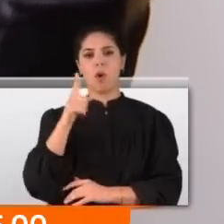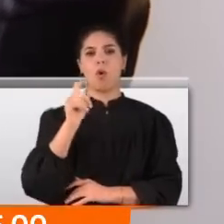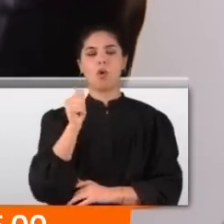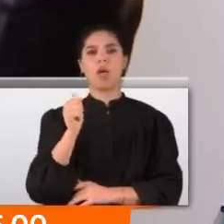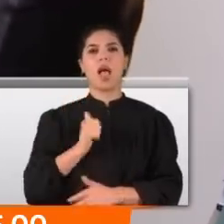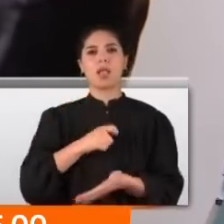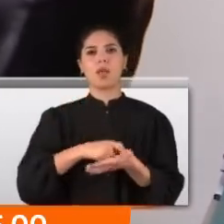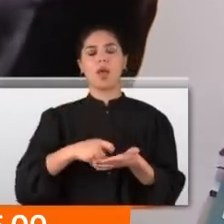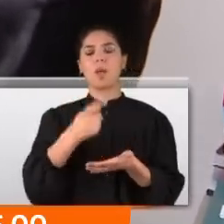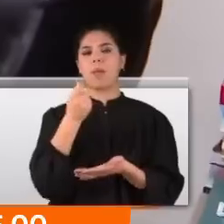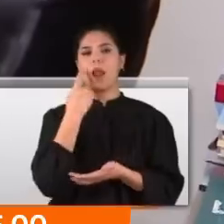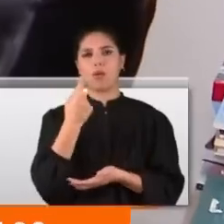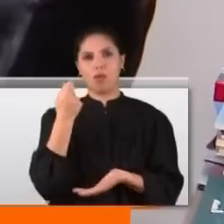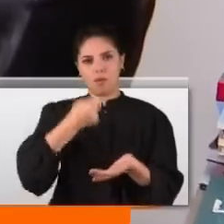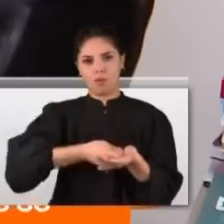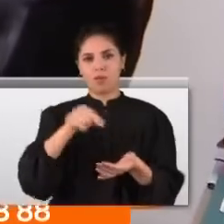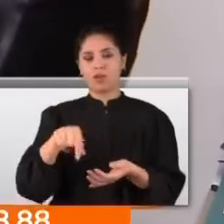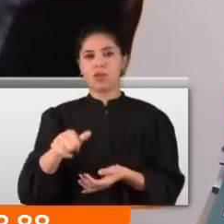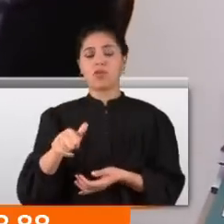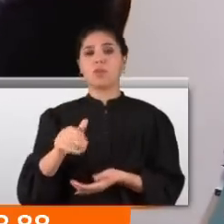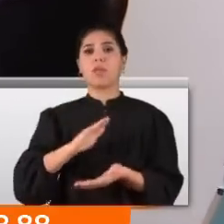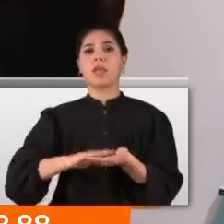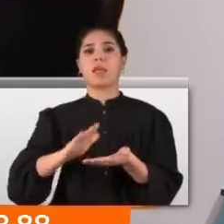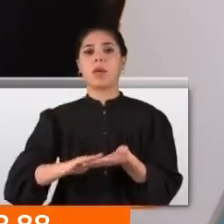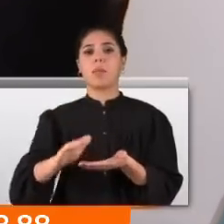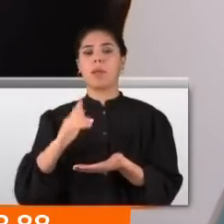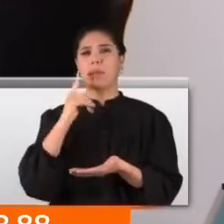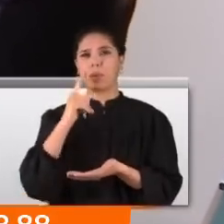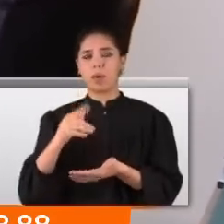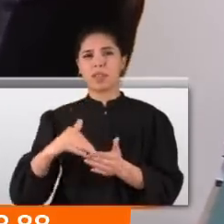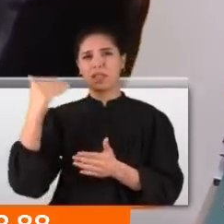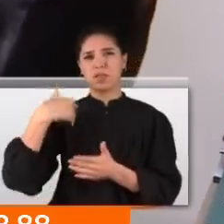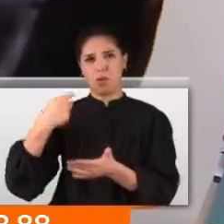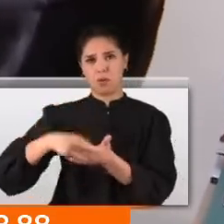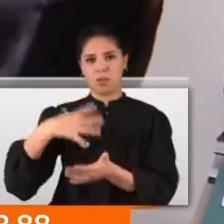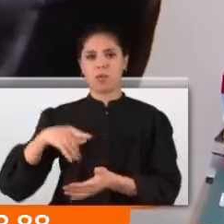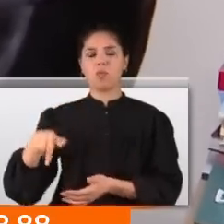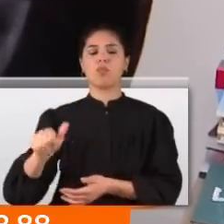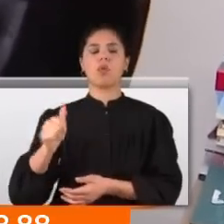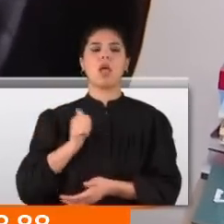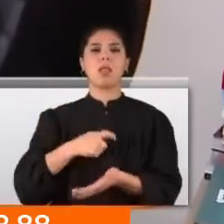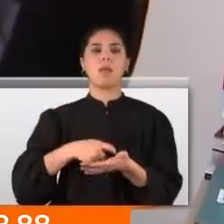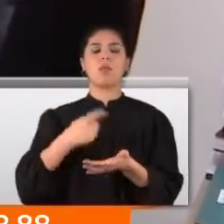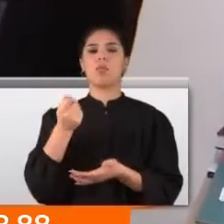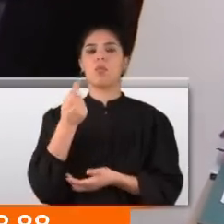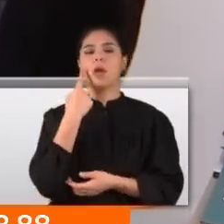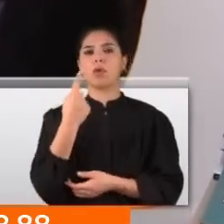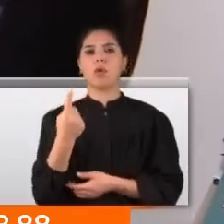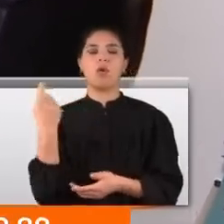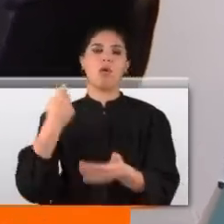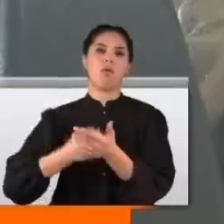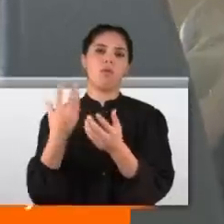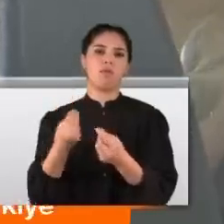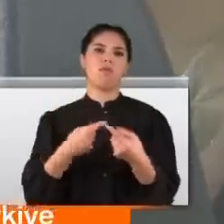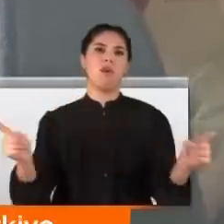ödüyorsunuz ama şu anda yapılandırma dışında ödemek isterseniz bugünkü asgari ücretten ödeyeceksiniz ki arada ciddi bir fark